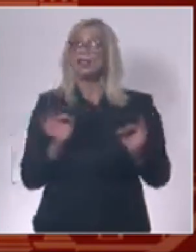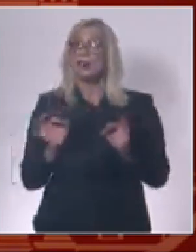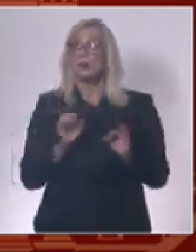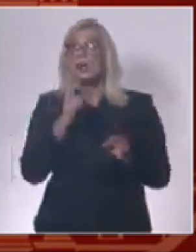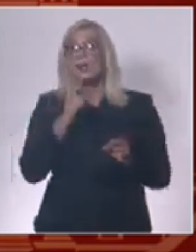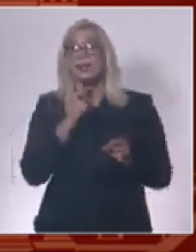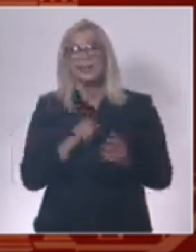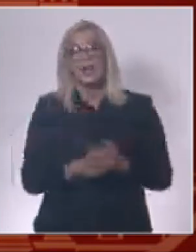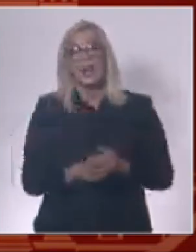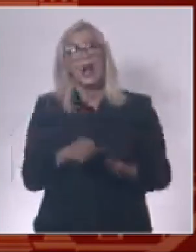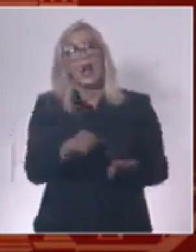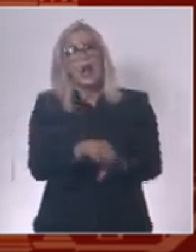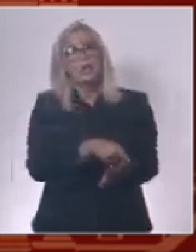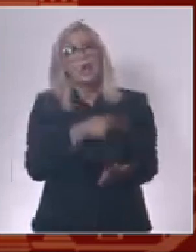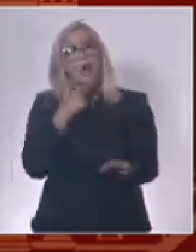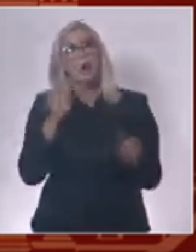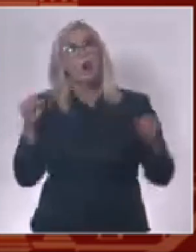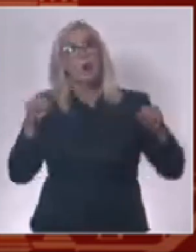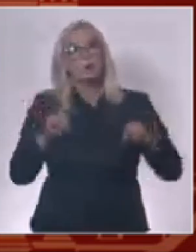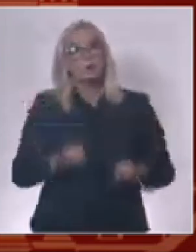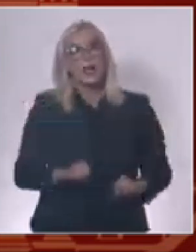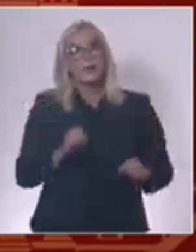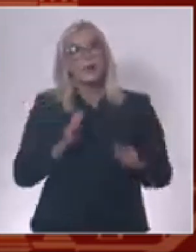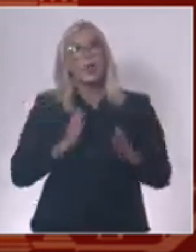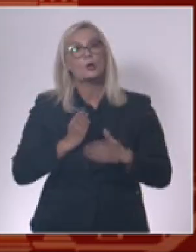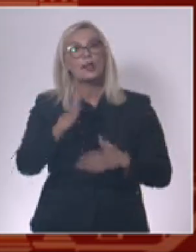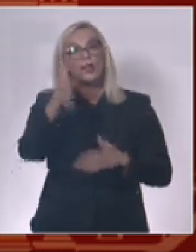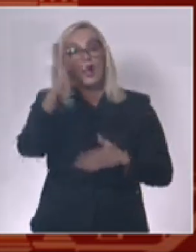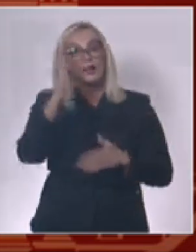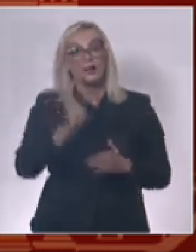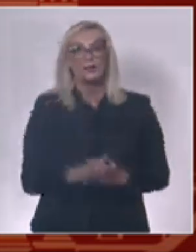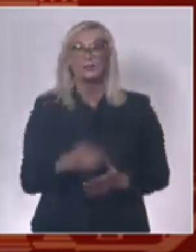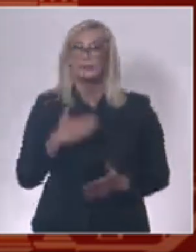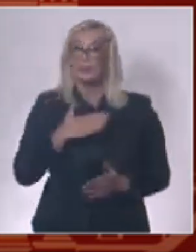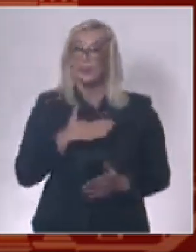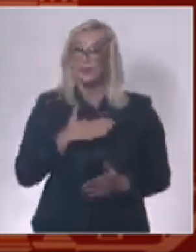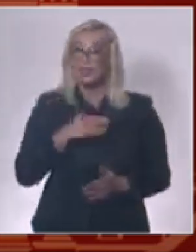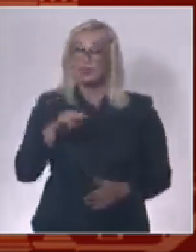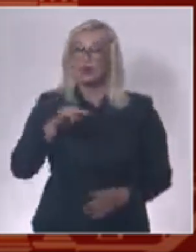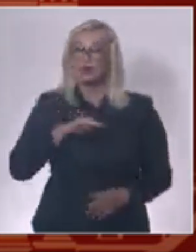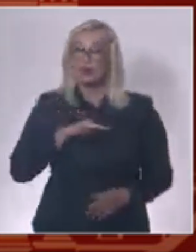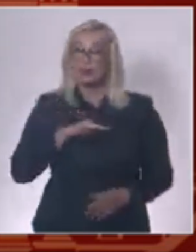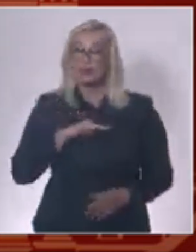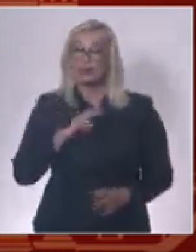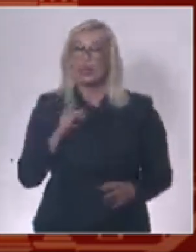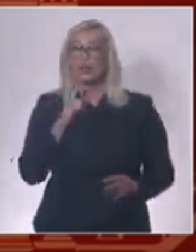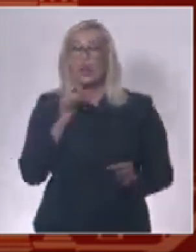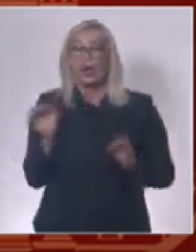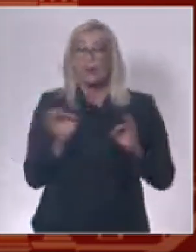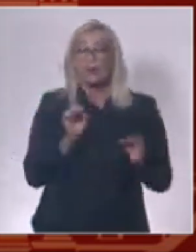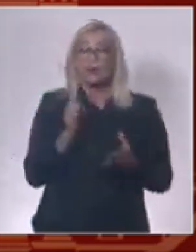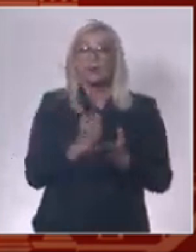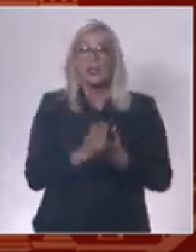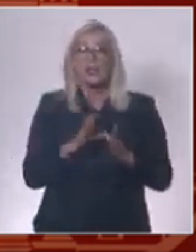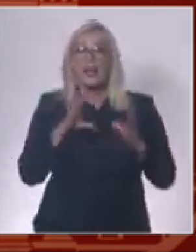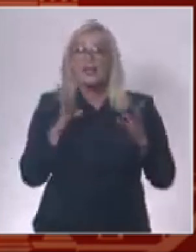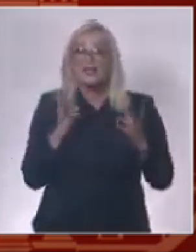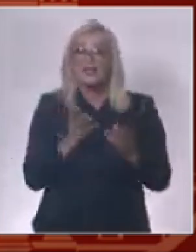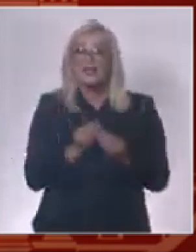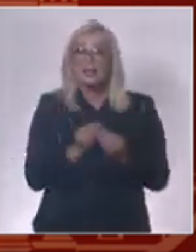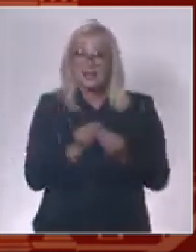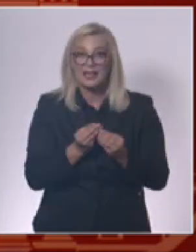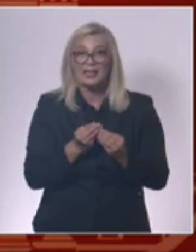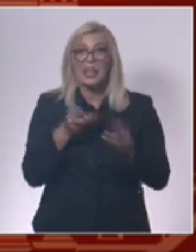на долгорочна стабилност и напредок. Наша одговорност е да осигуруваме дека сите мерки и чекори предвидени